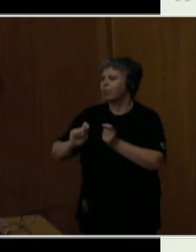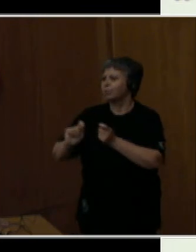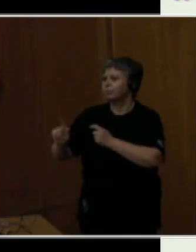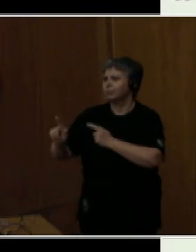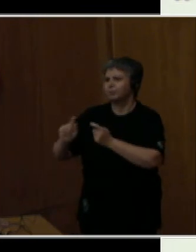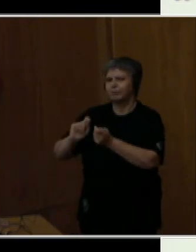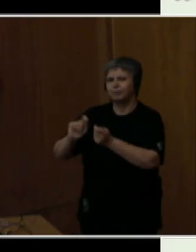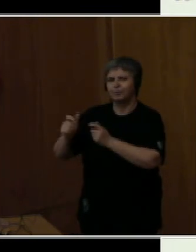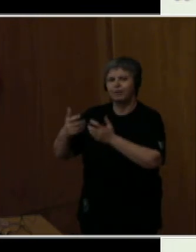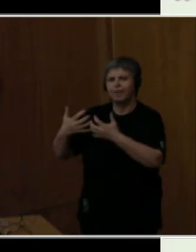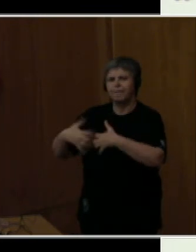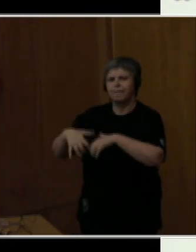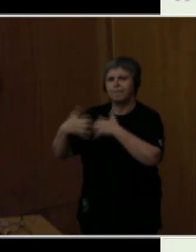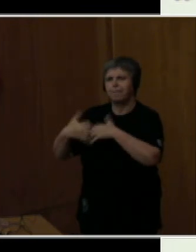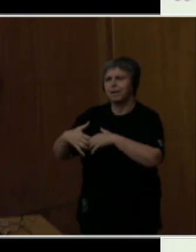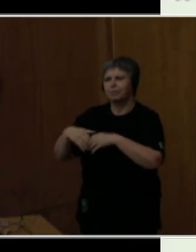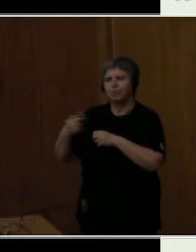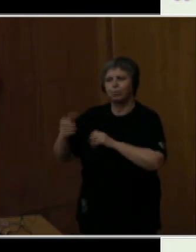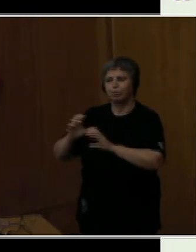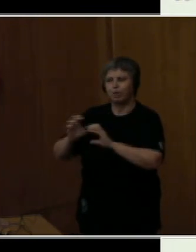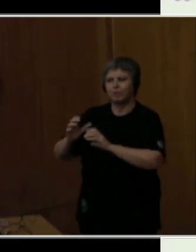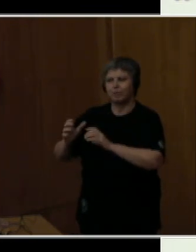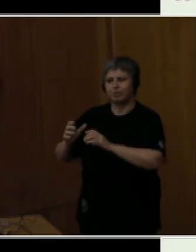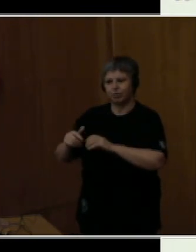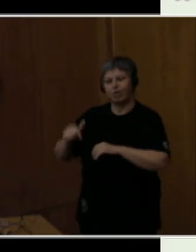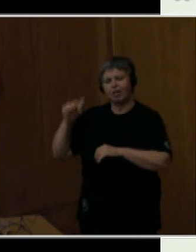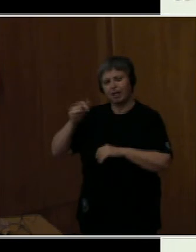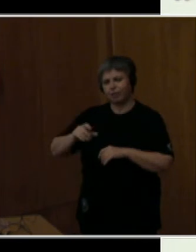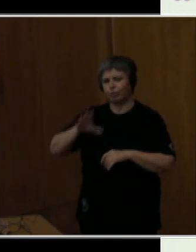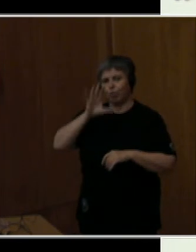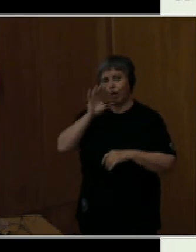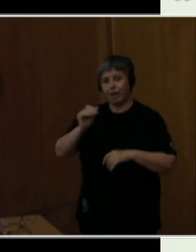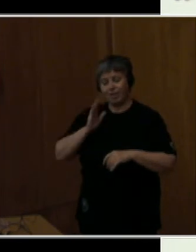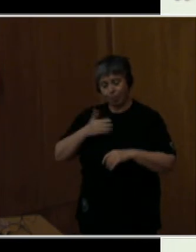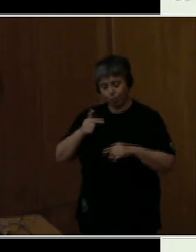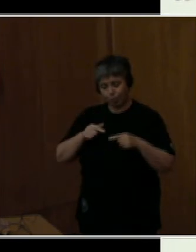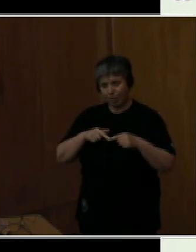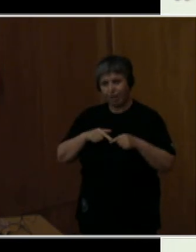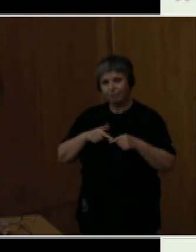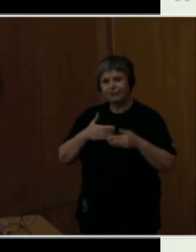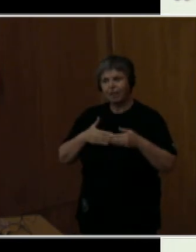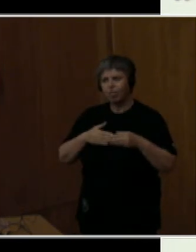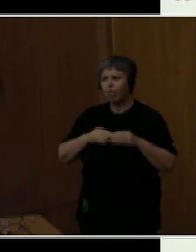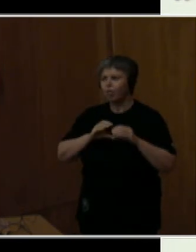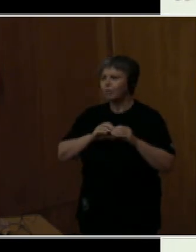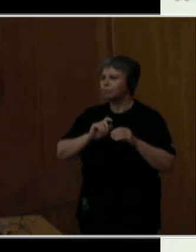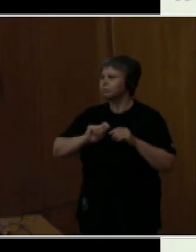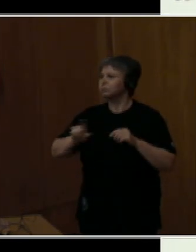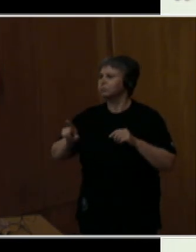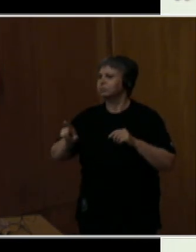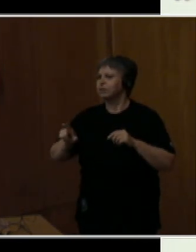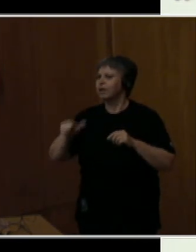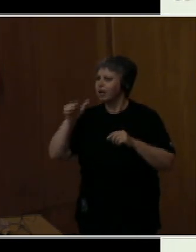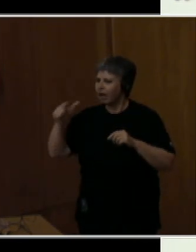οποία θα δούμε και πιο κάτω, ότι συνεισφέρει τεράστιο όγκο δεδομένων. Φανταστείτε έξυπνα αυτοκίνητα,